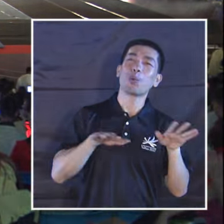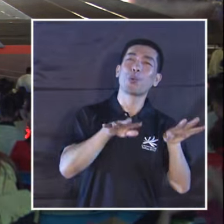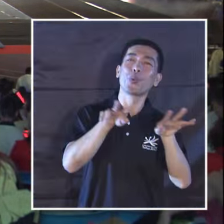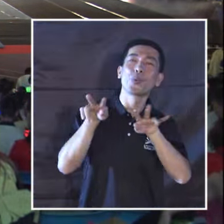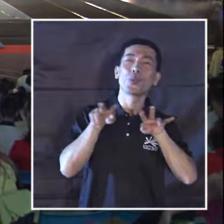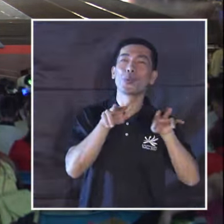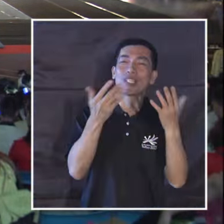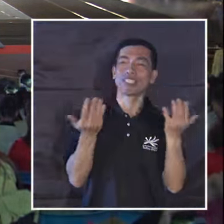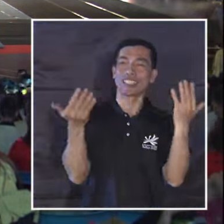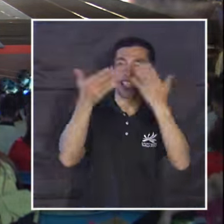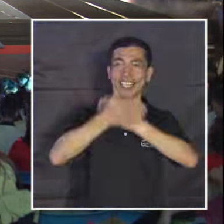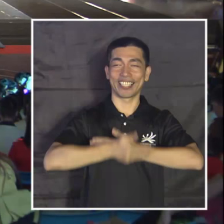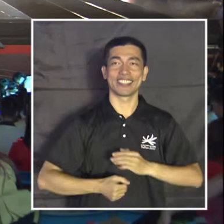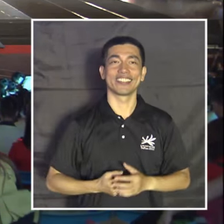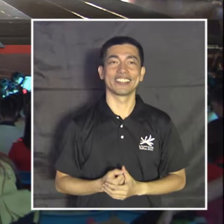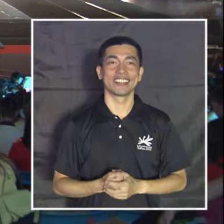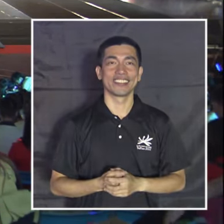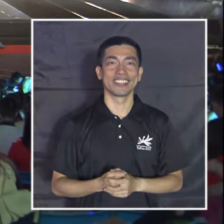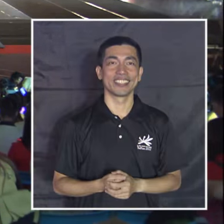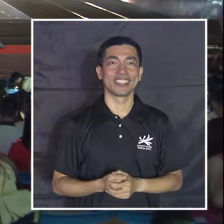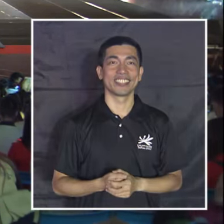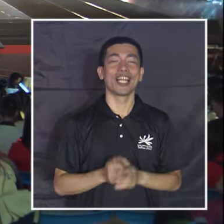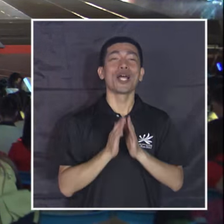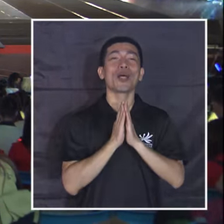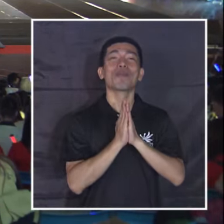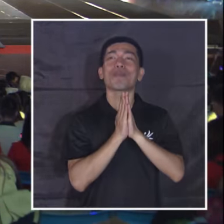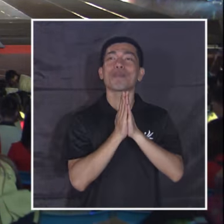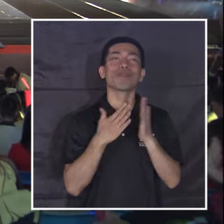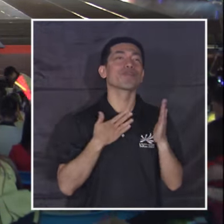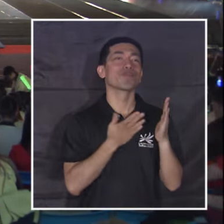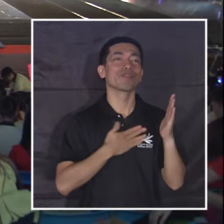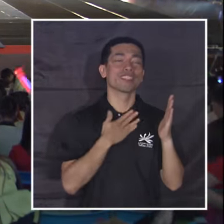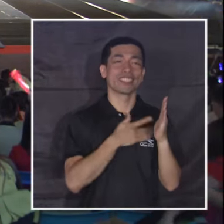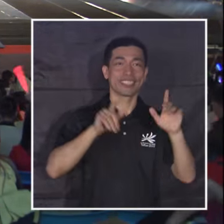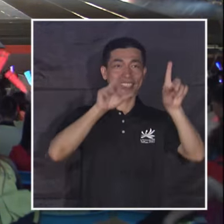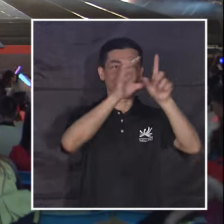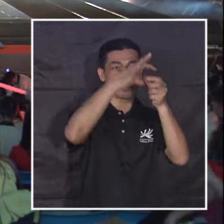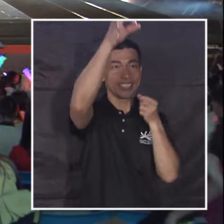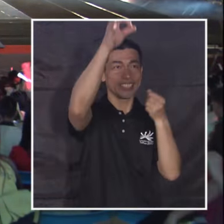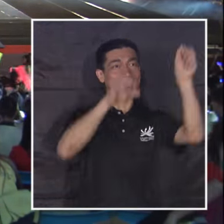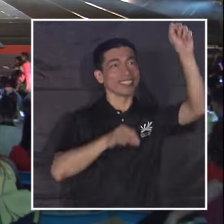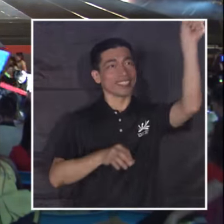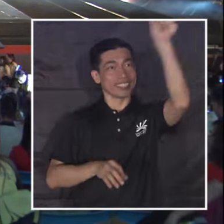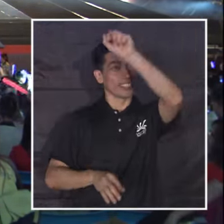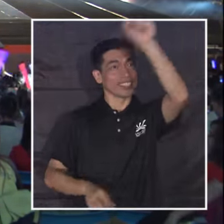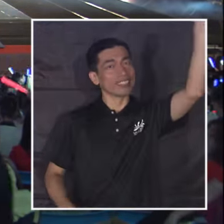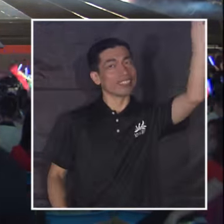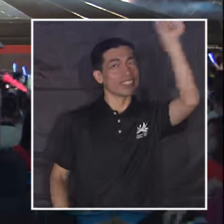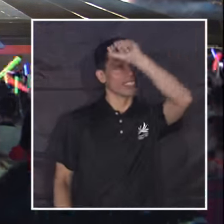出。 同学们要不要先挥挥你们手上的荧光棒呢？有没有 都拿到？你们在哪里？